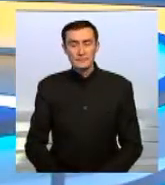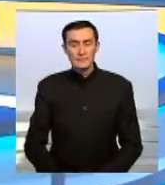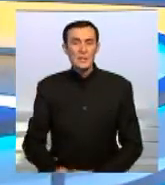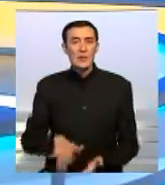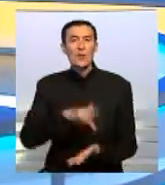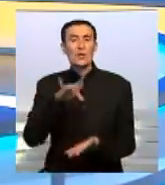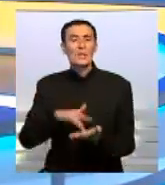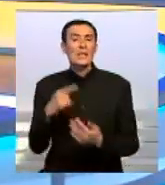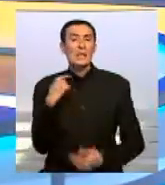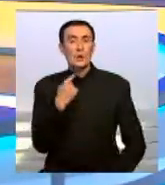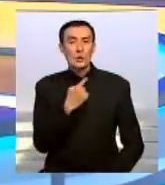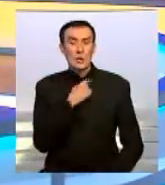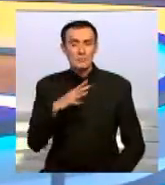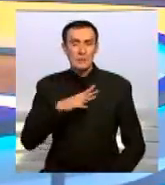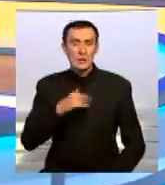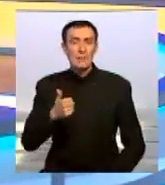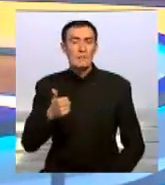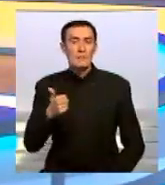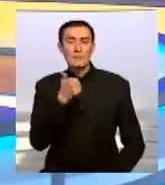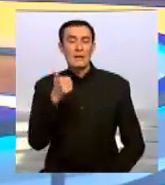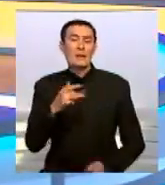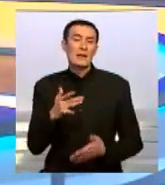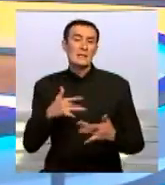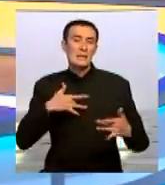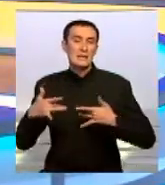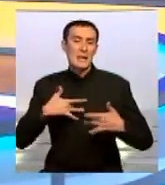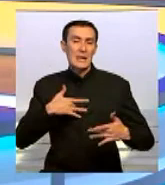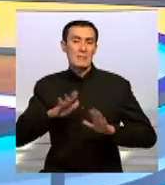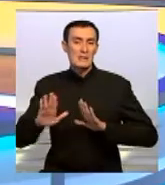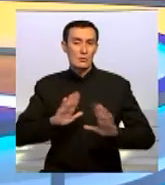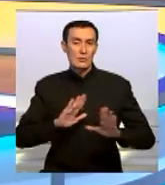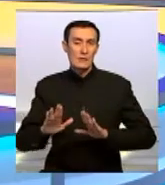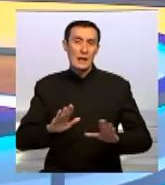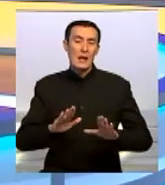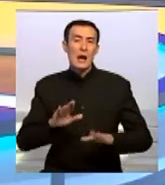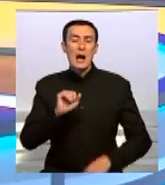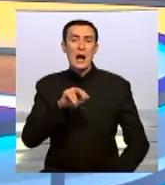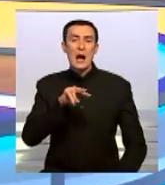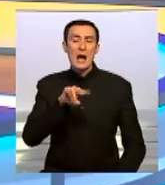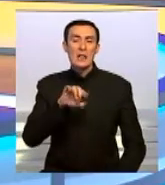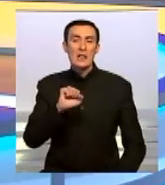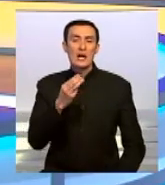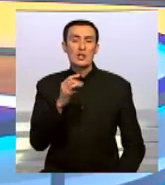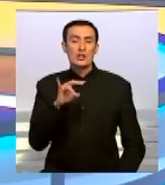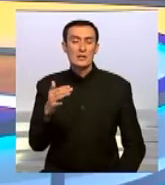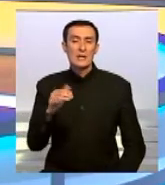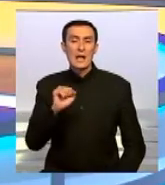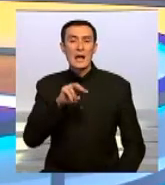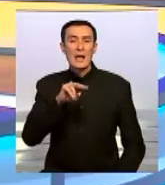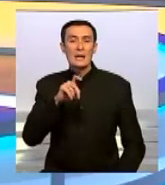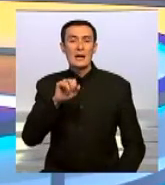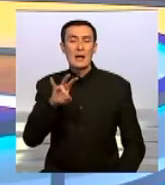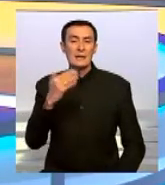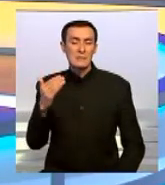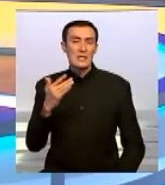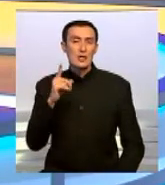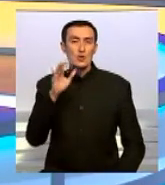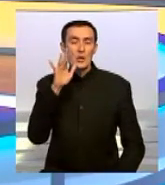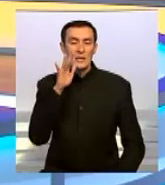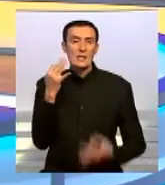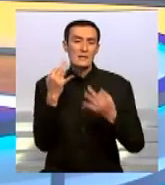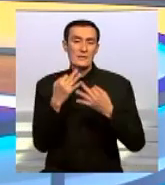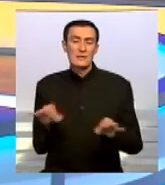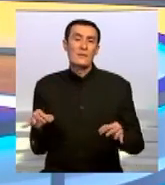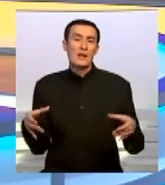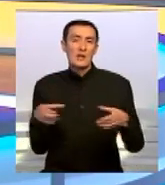В Талдыкургане состоялась премьера театральной постановки «Алаштын Алиханы». Она посвящена столетию